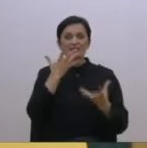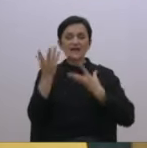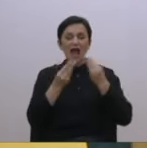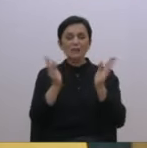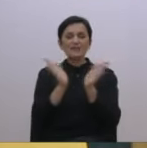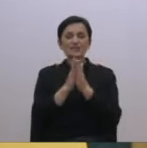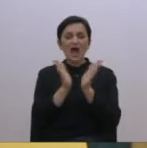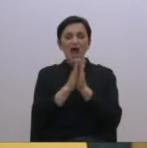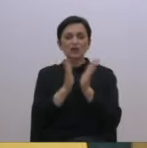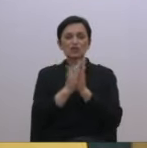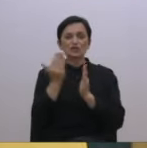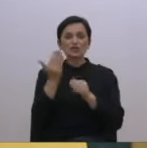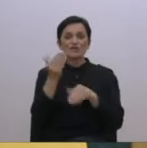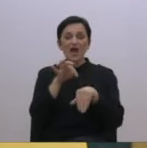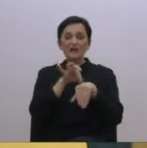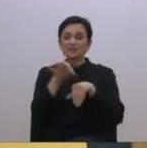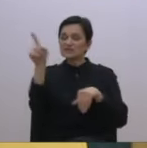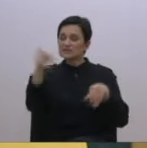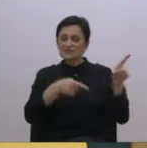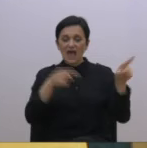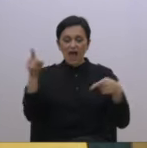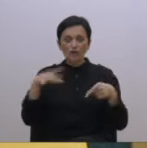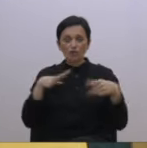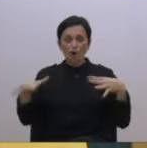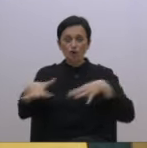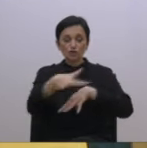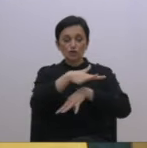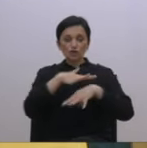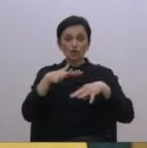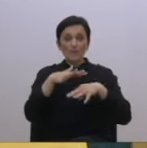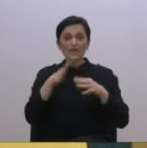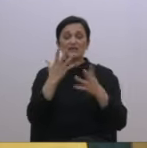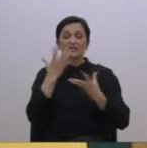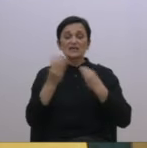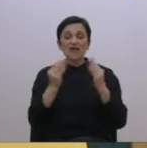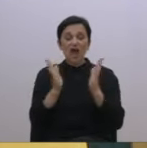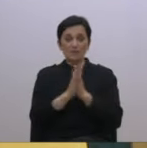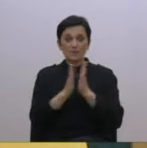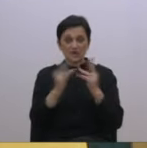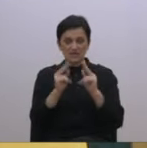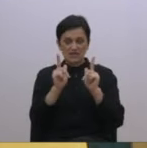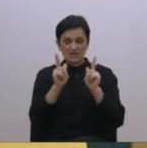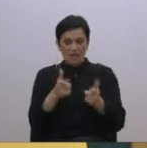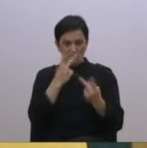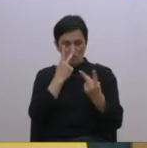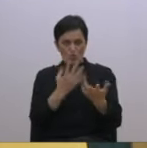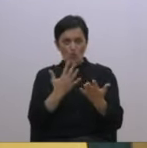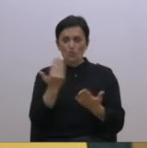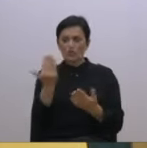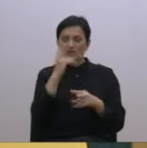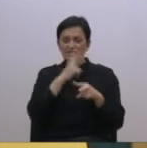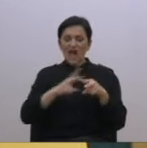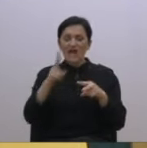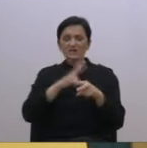თქვენს ძალით მოყვანილი ხალხის შეკრებაზე იყო. აი ეს ხალბი ტაშია დამადასტურებელი, დაკარგული გაქვთ, დაკარგული